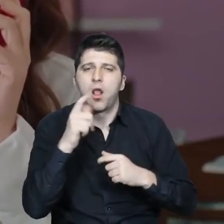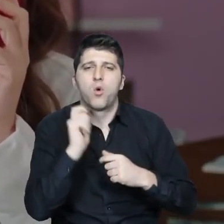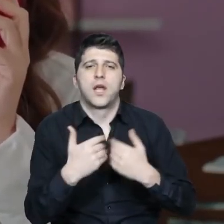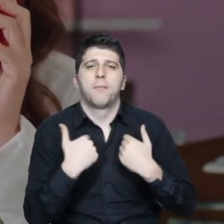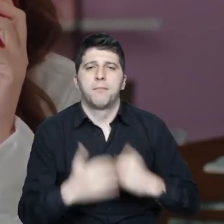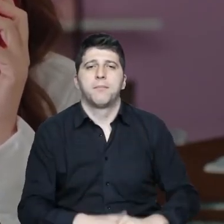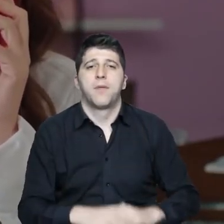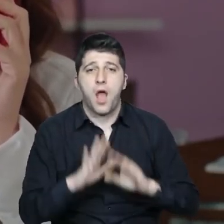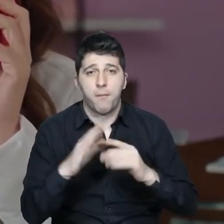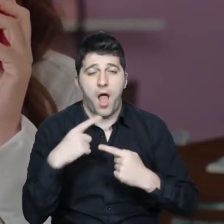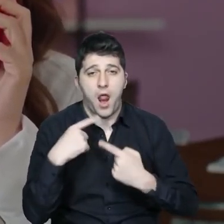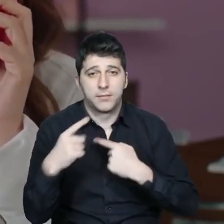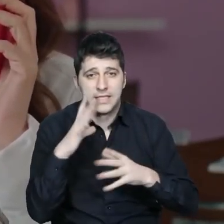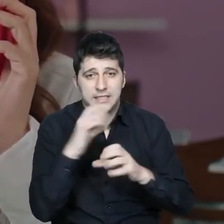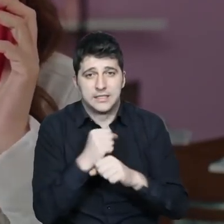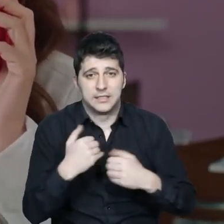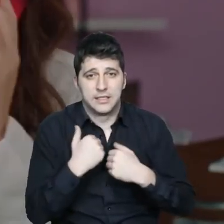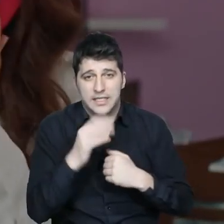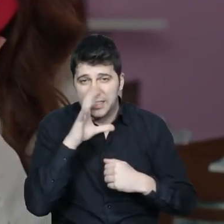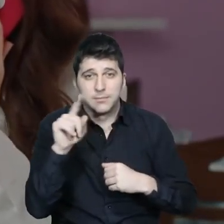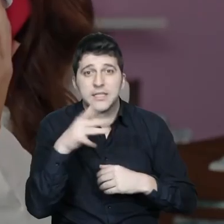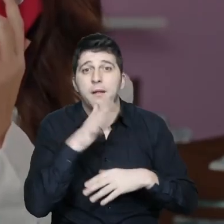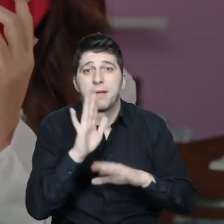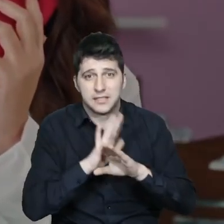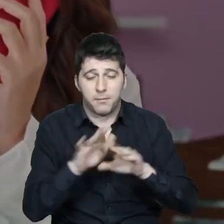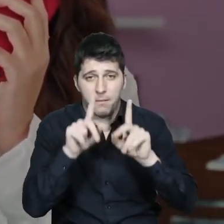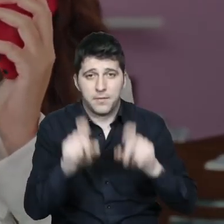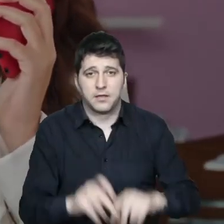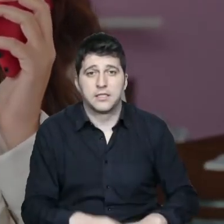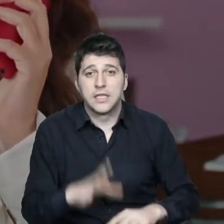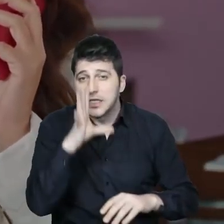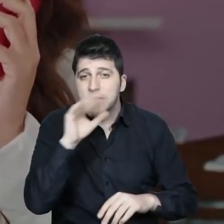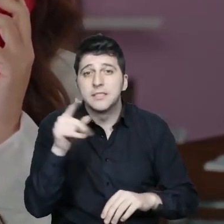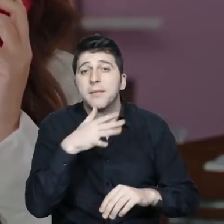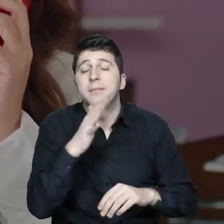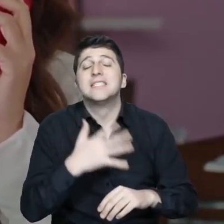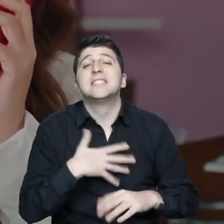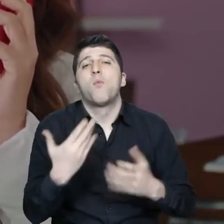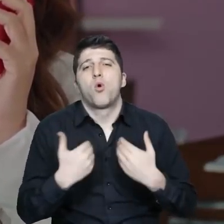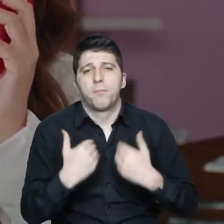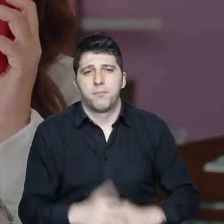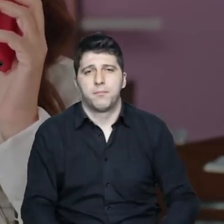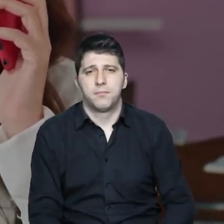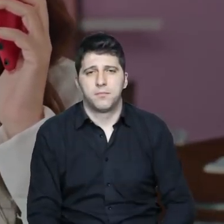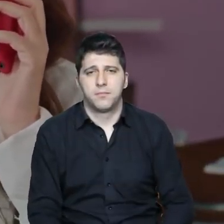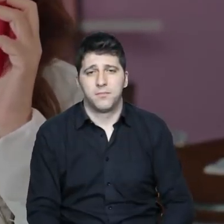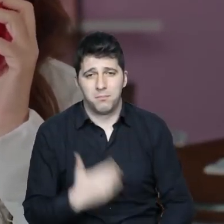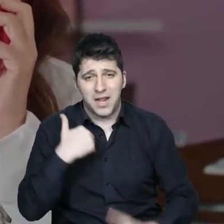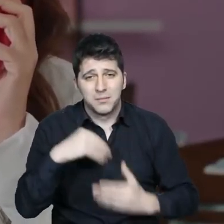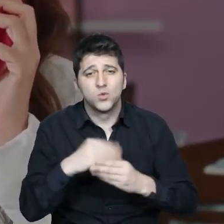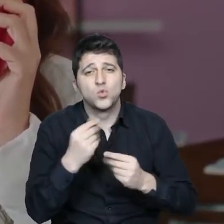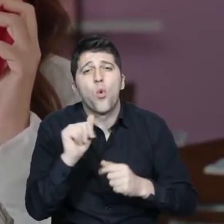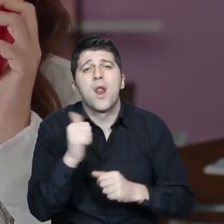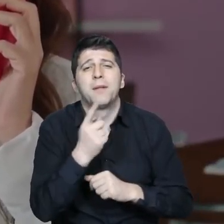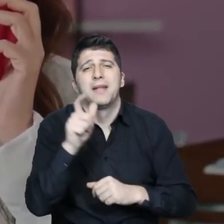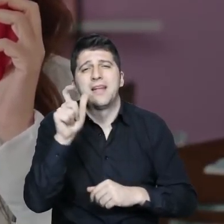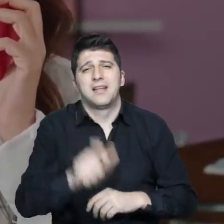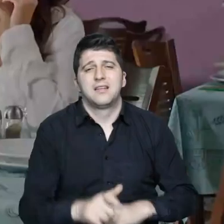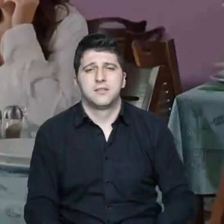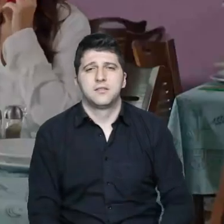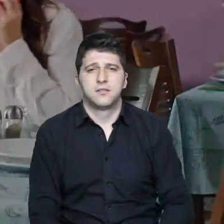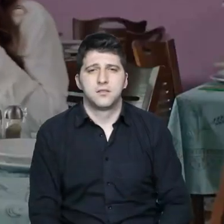öderim. Ama aramızda. Bak kimse bilmesin tamam. Kimsenin bilmesini istemiyorum. Bak benim için çok önemli biri.